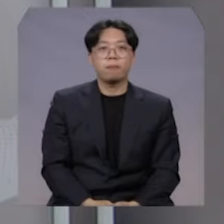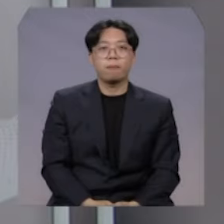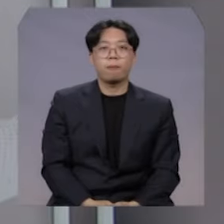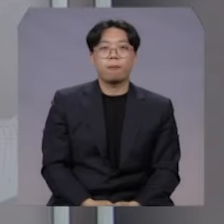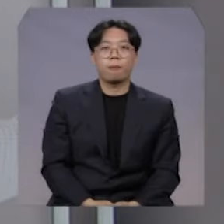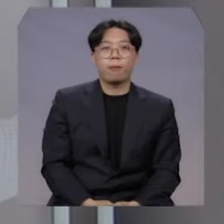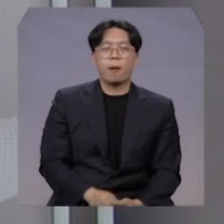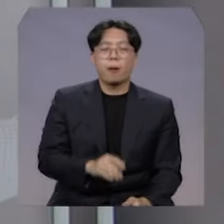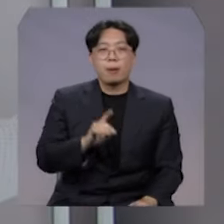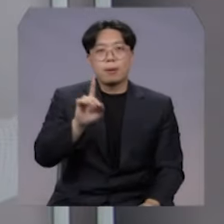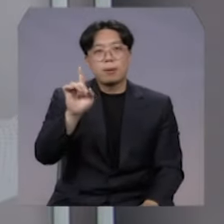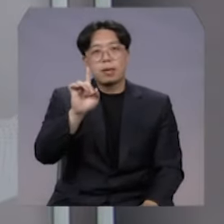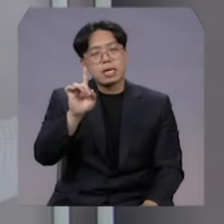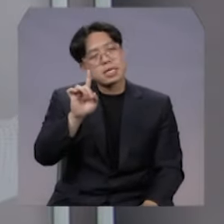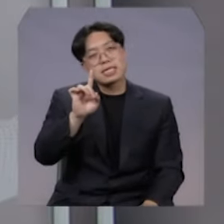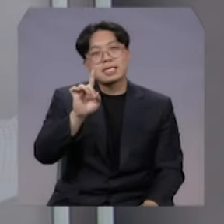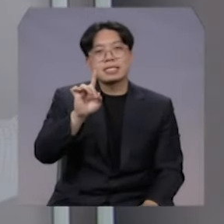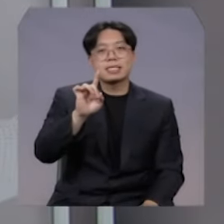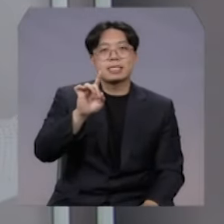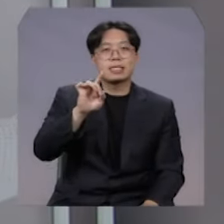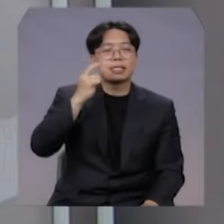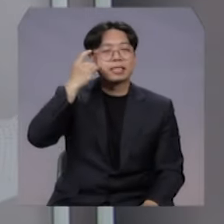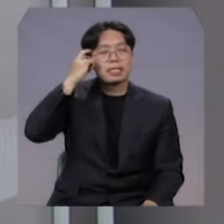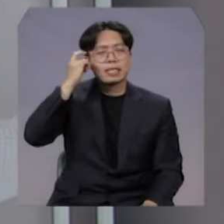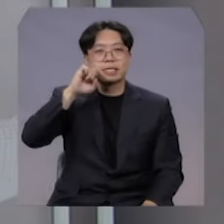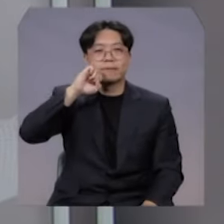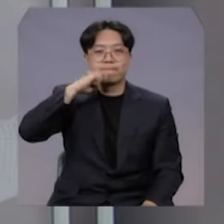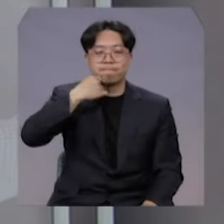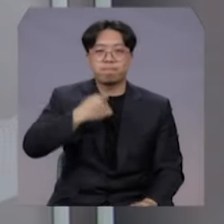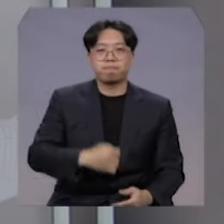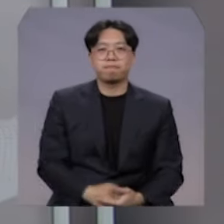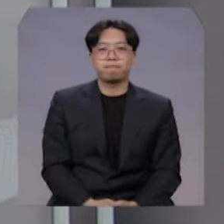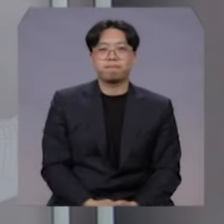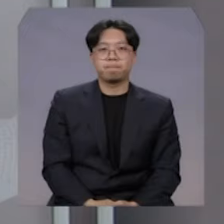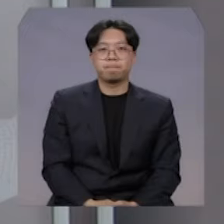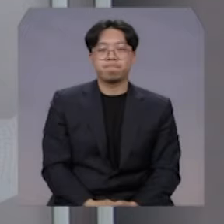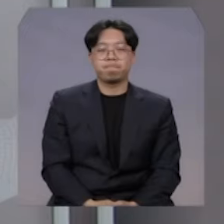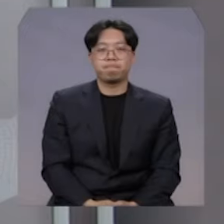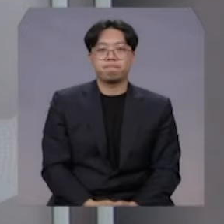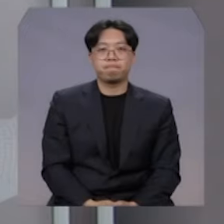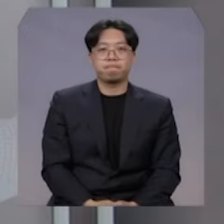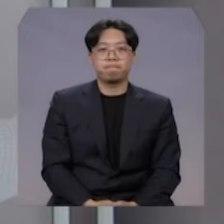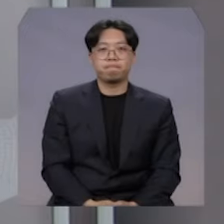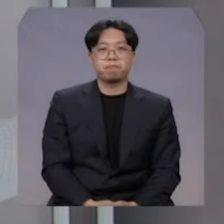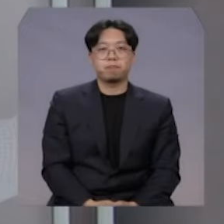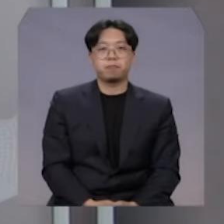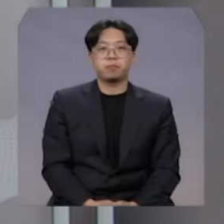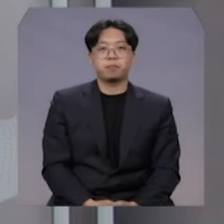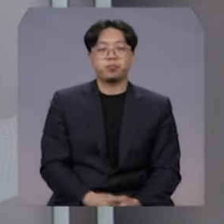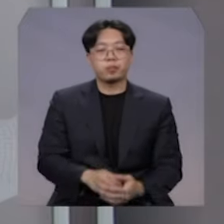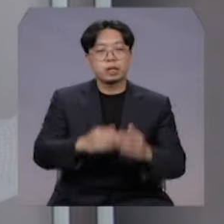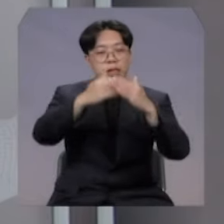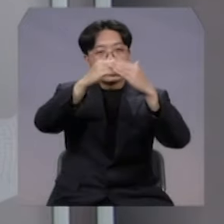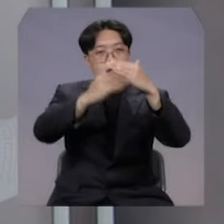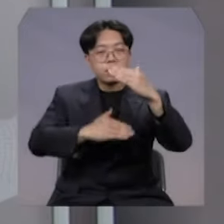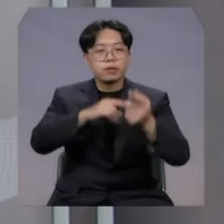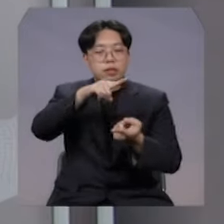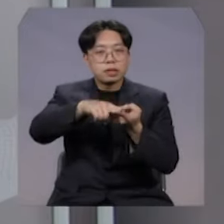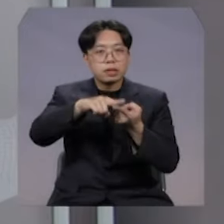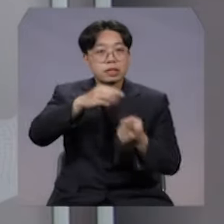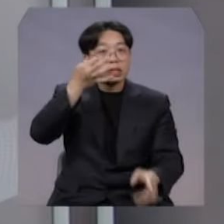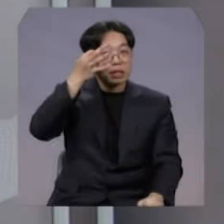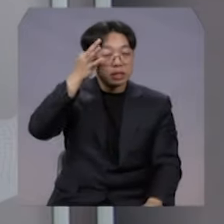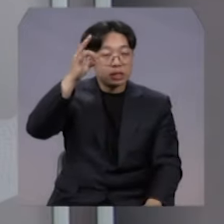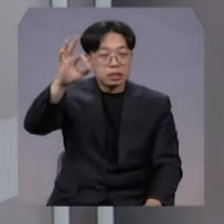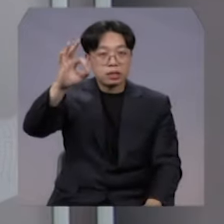손바닥으로 하늘을 가리는 그런 일이라고 생각합니다. 아무튼 네. 우리 후보께서 네. 그것을 뭐 인정을 하고 그 후보에 대해서 뭐